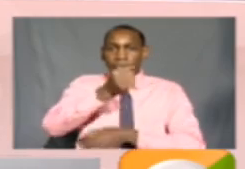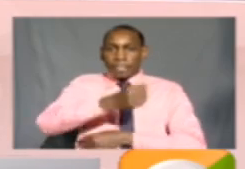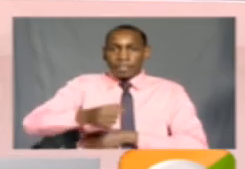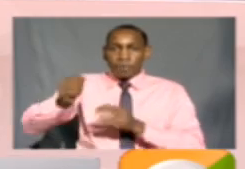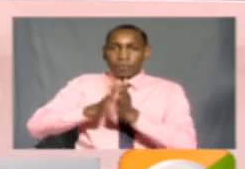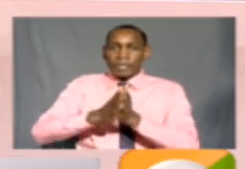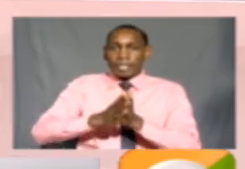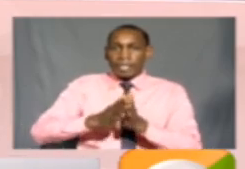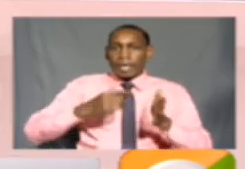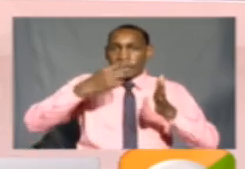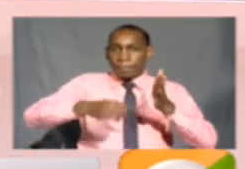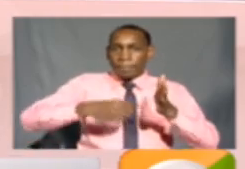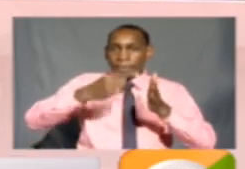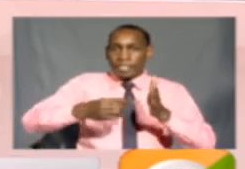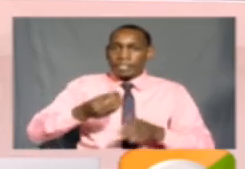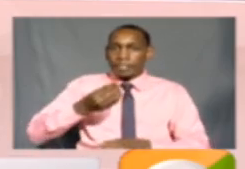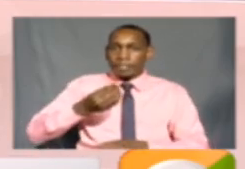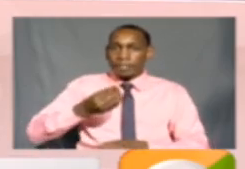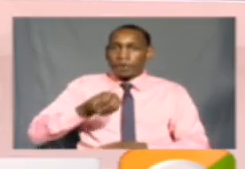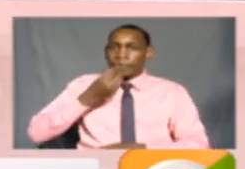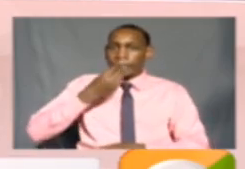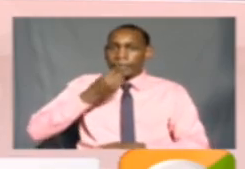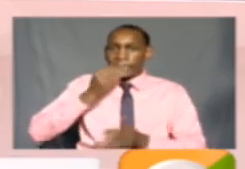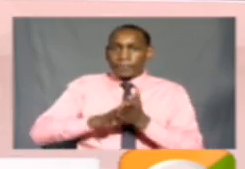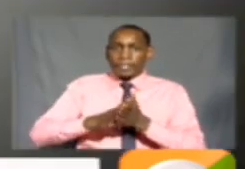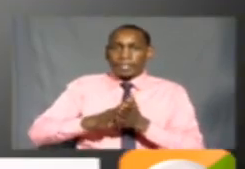na kuchinjia kuku.